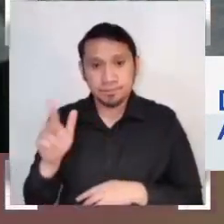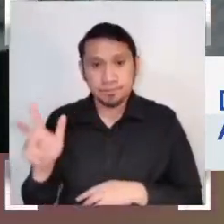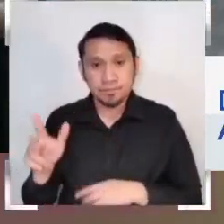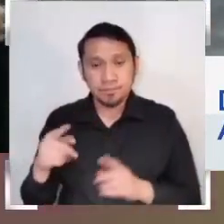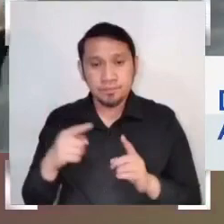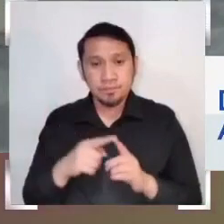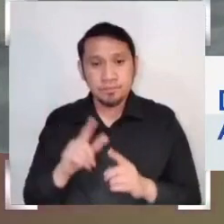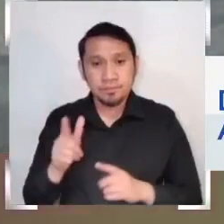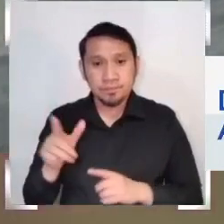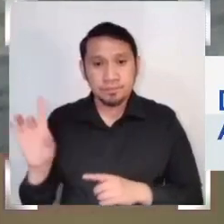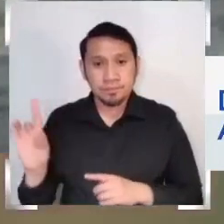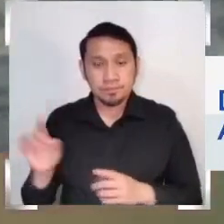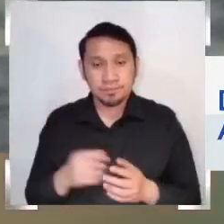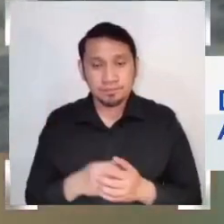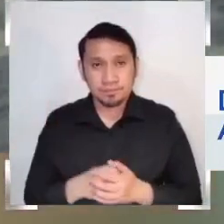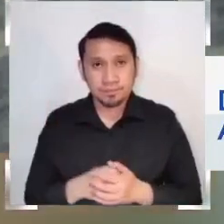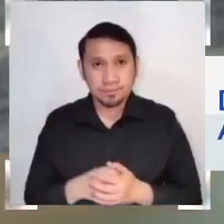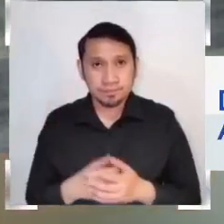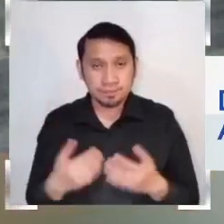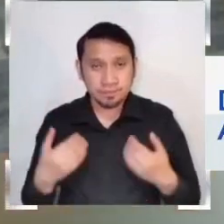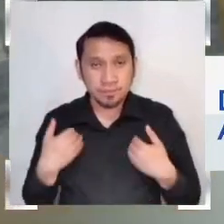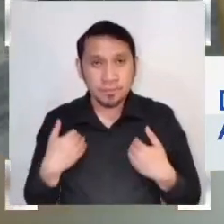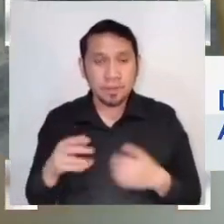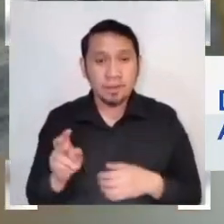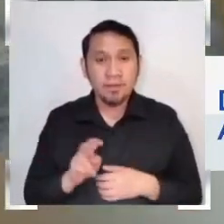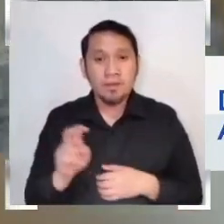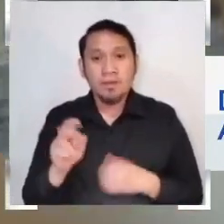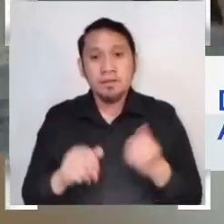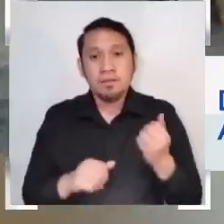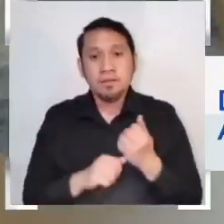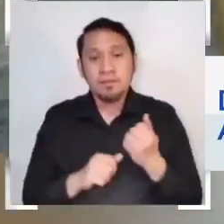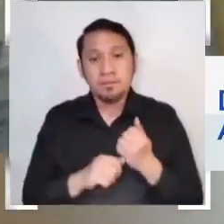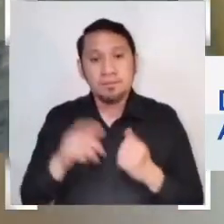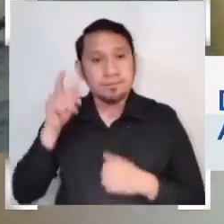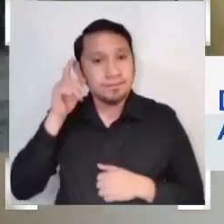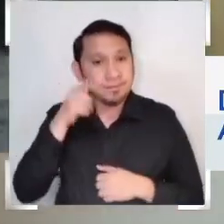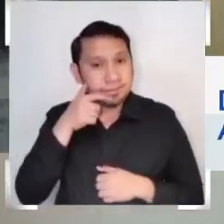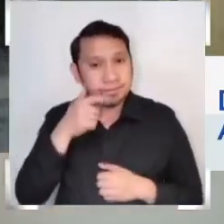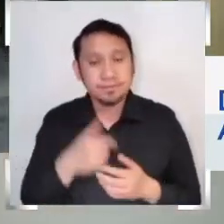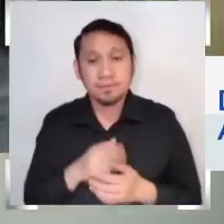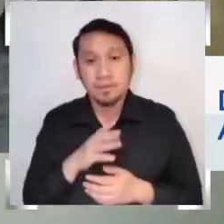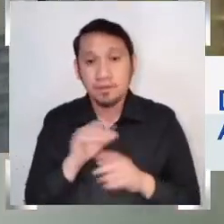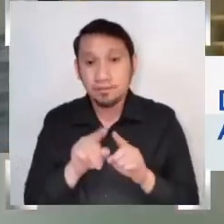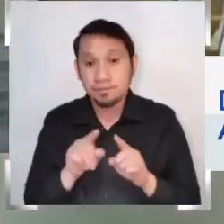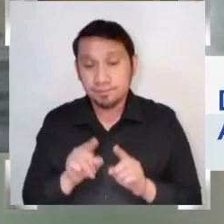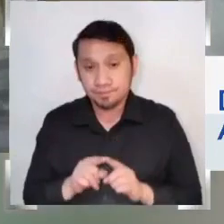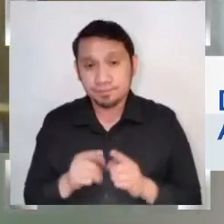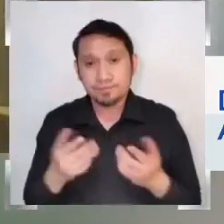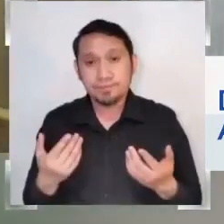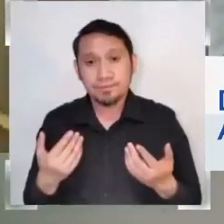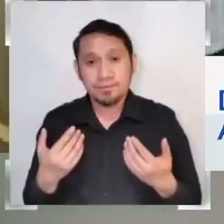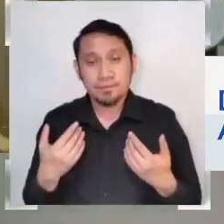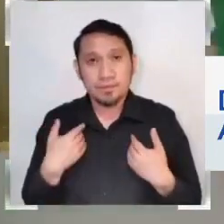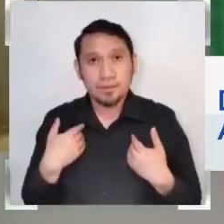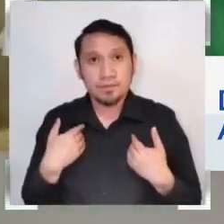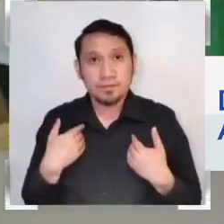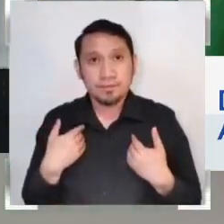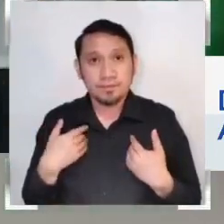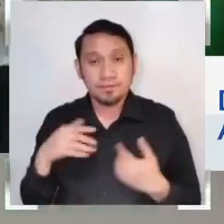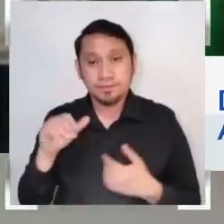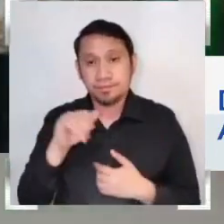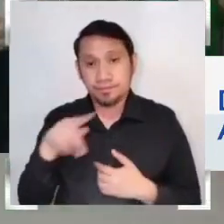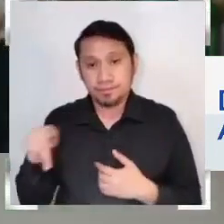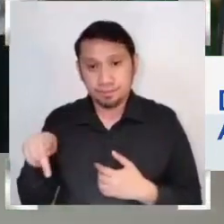2028. Ang pagbuo ng Tourist Assistance Call Center, ang pagdisenyo ng Tourist Life Cycle App, at